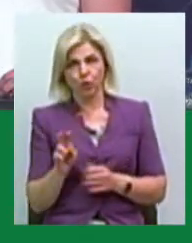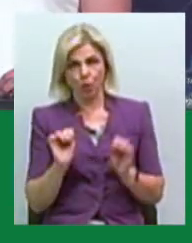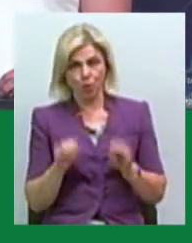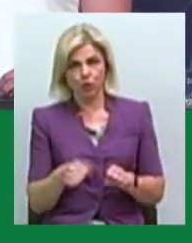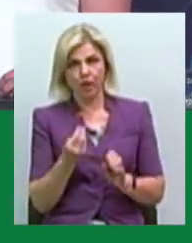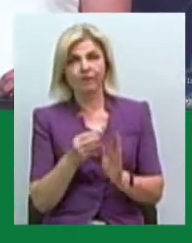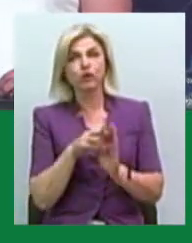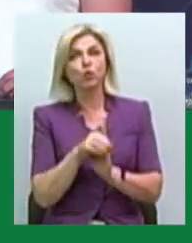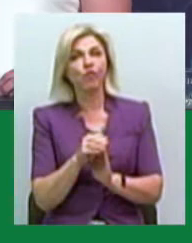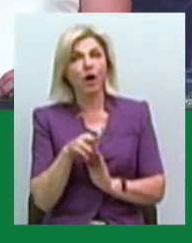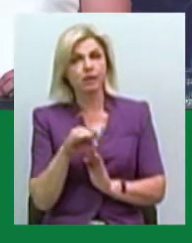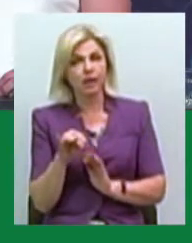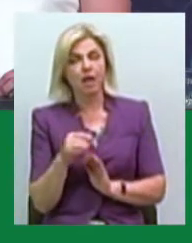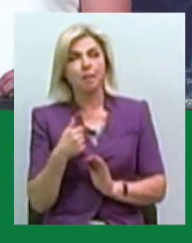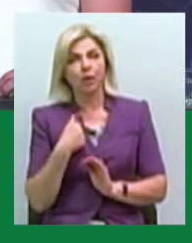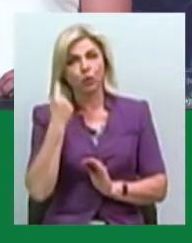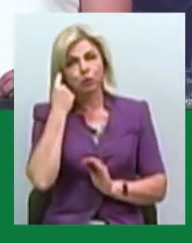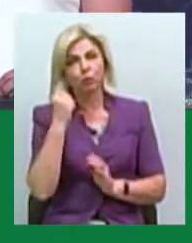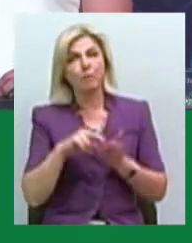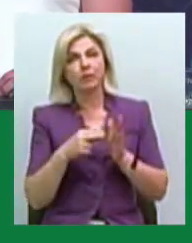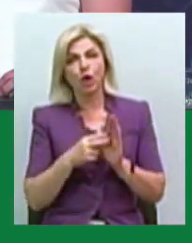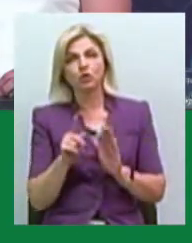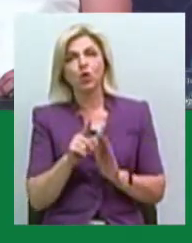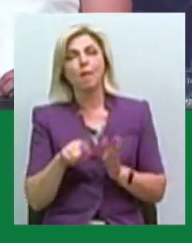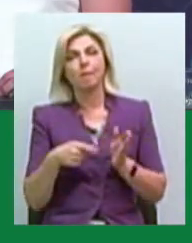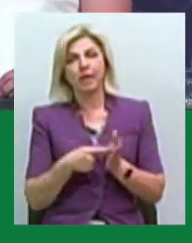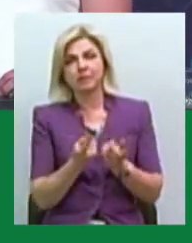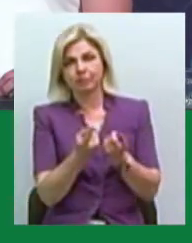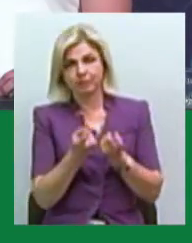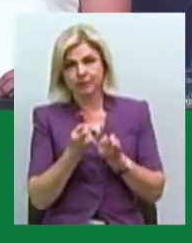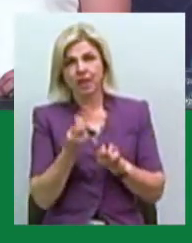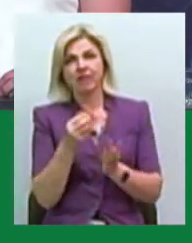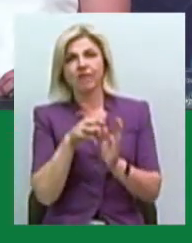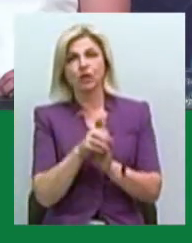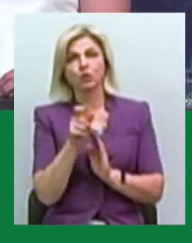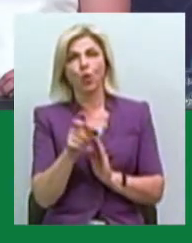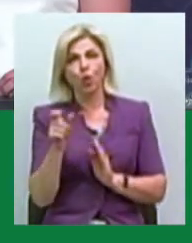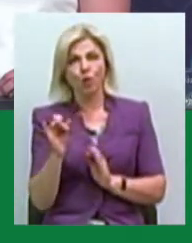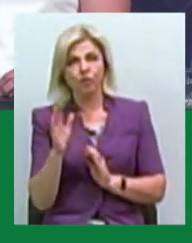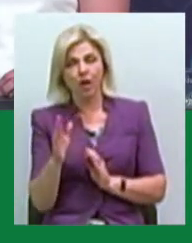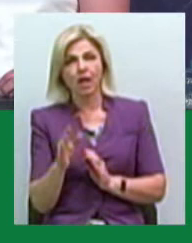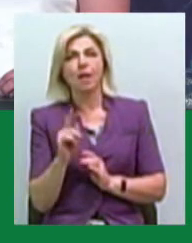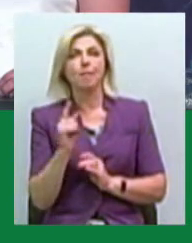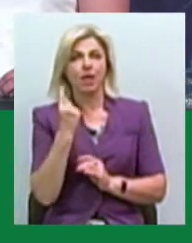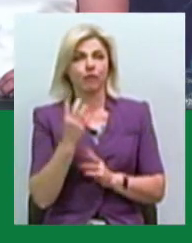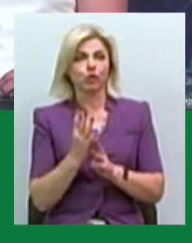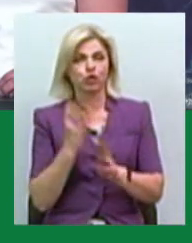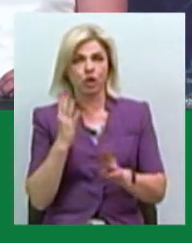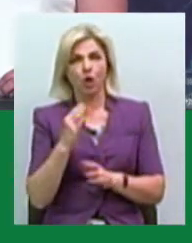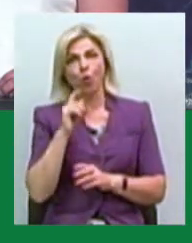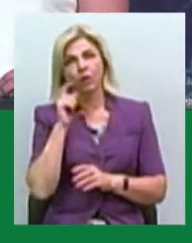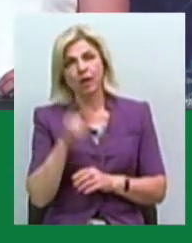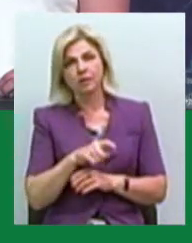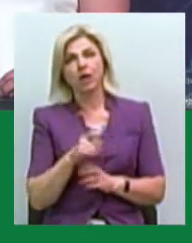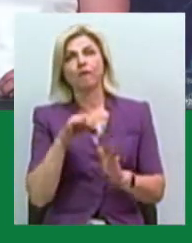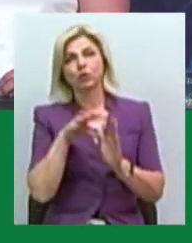Але ми передбачаємо, що саме місто буде залучати інвесторів, в тому числі і чи в першу чергу вітчизняних, в тому